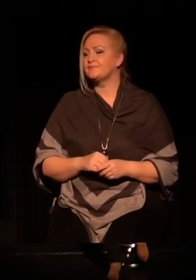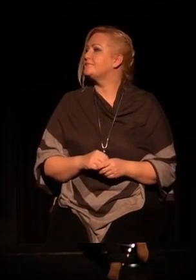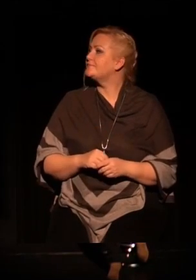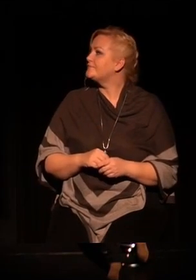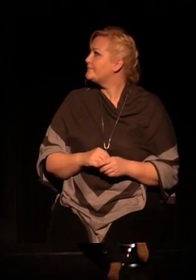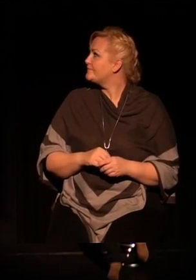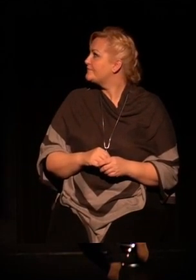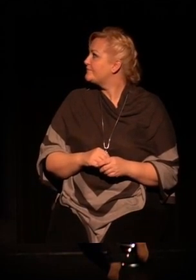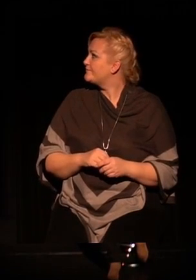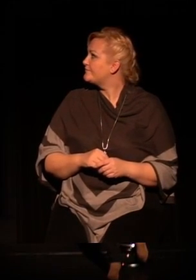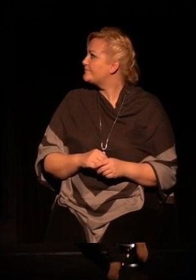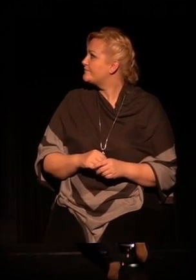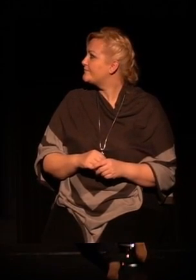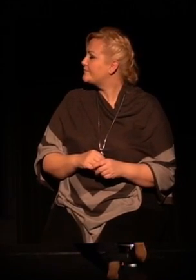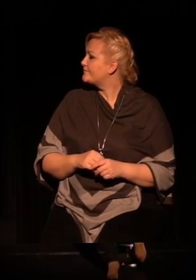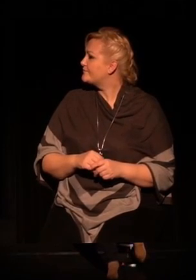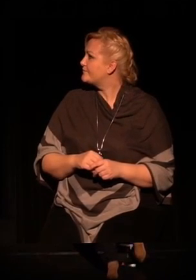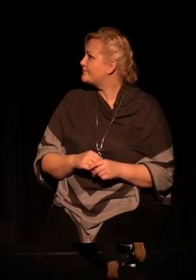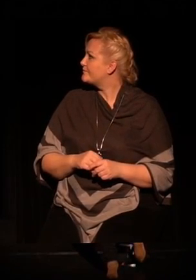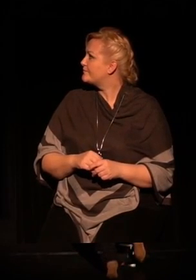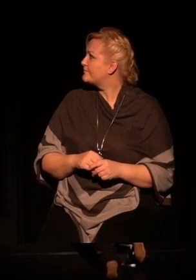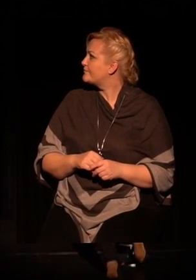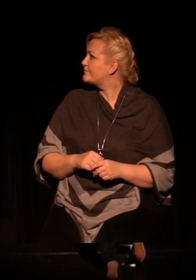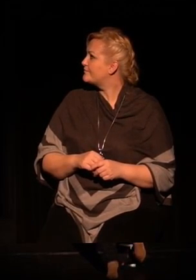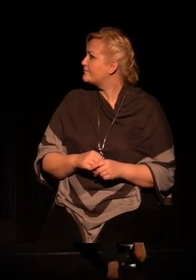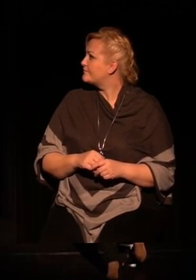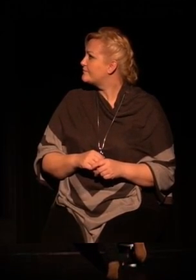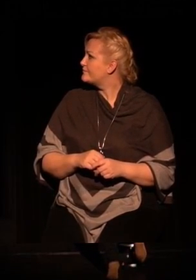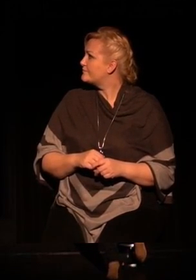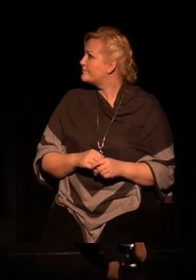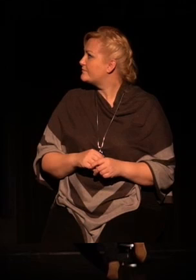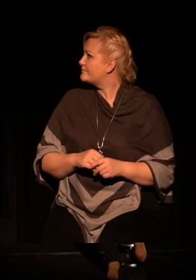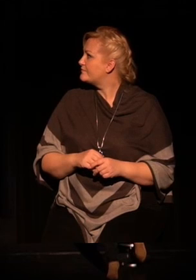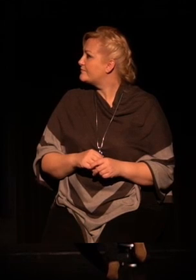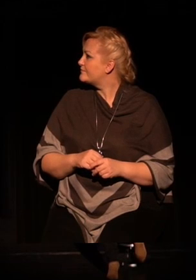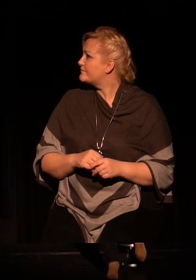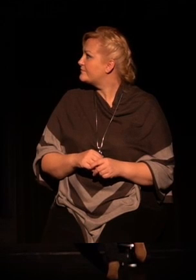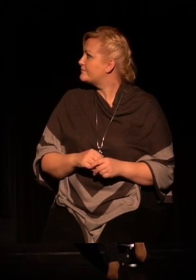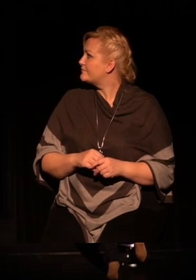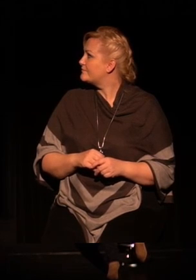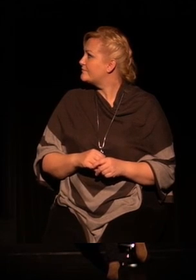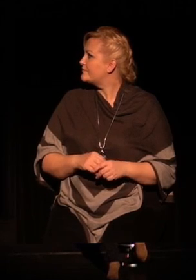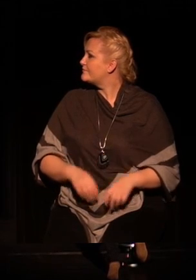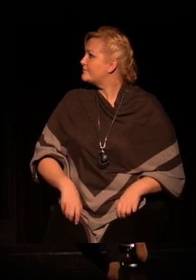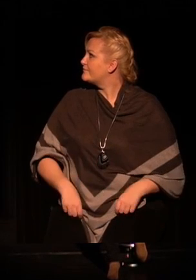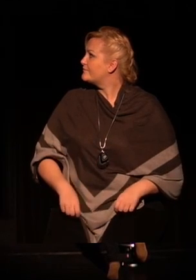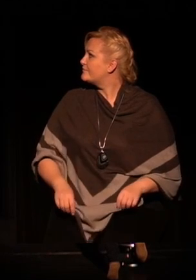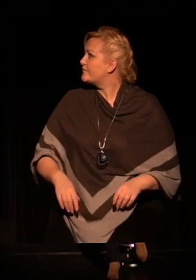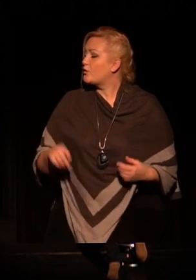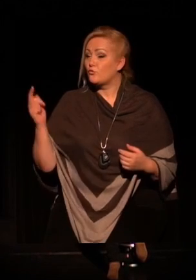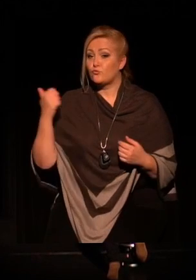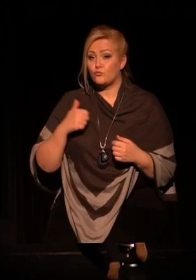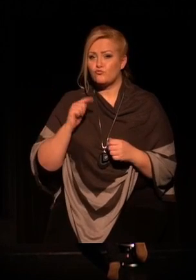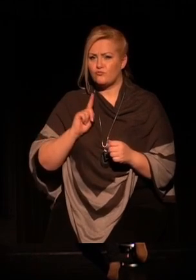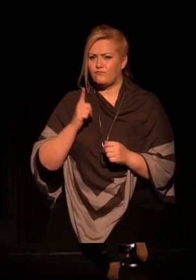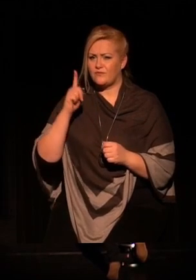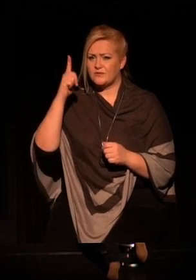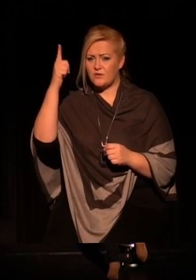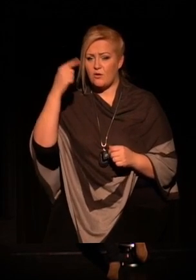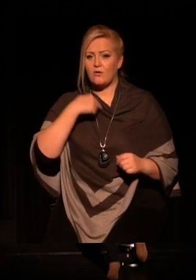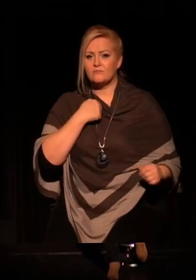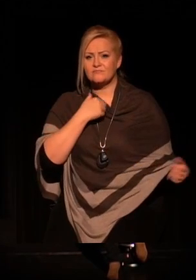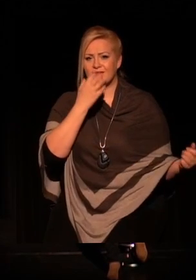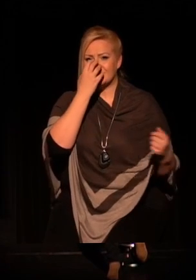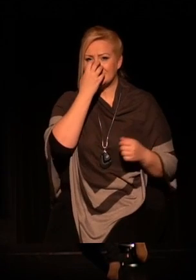że dało mi w kość. Ja tutaj już od tej wysokości zacząłem używać tlenu. Po czym,